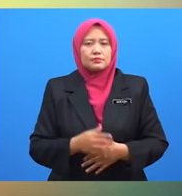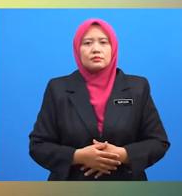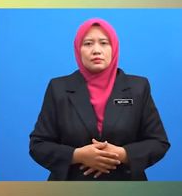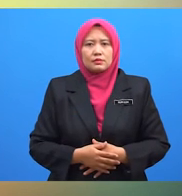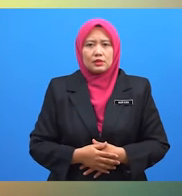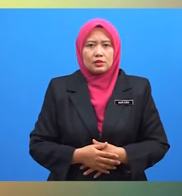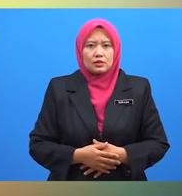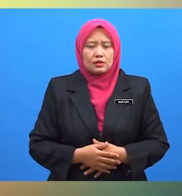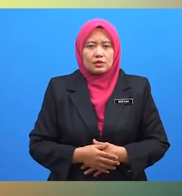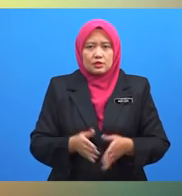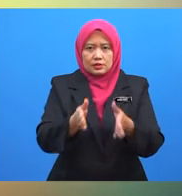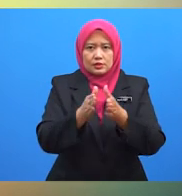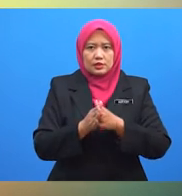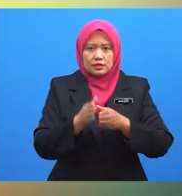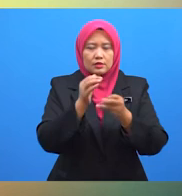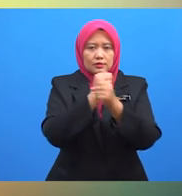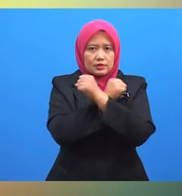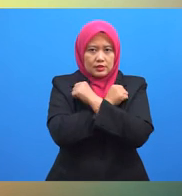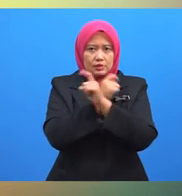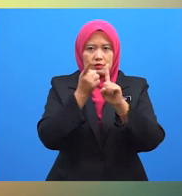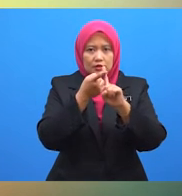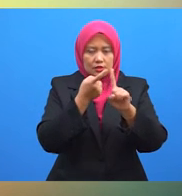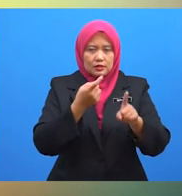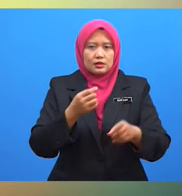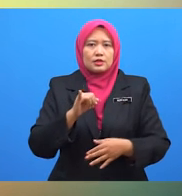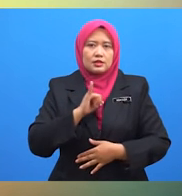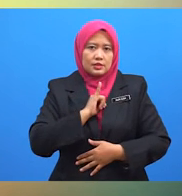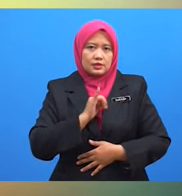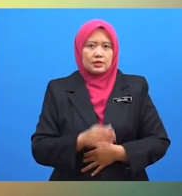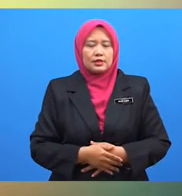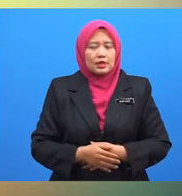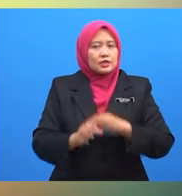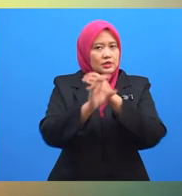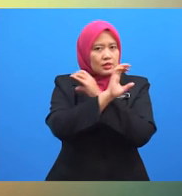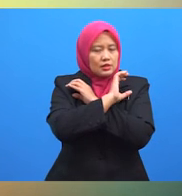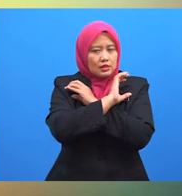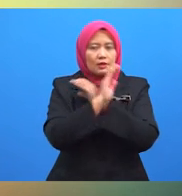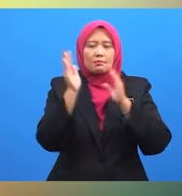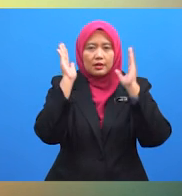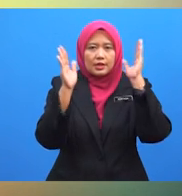cikgu. Jaga diri, jaga kesihatan. Cintailah bahasa